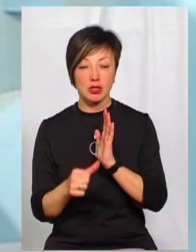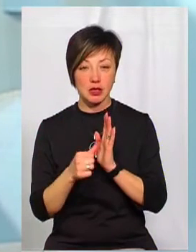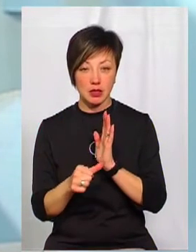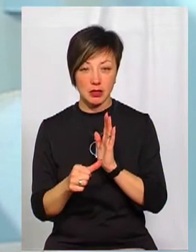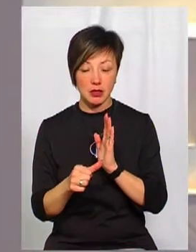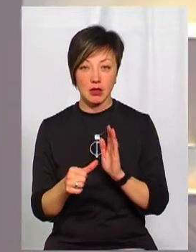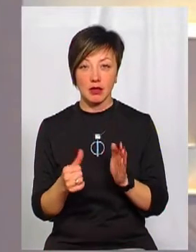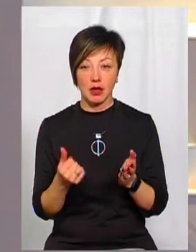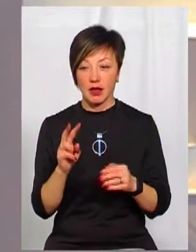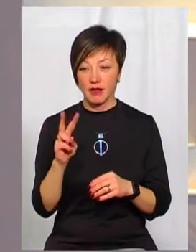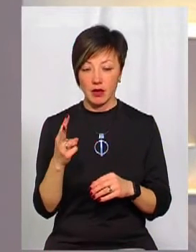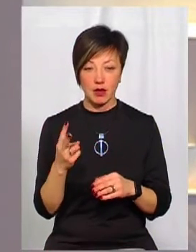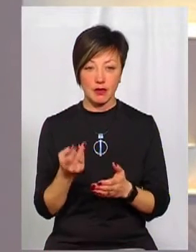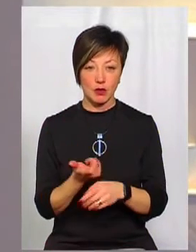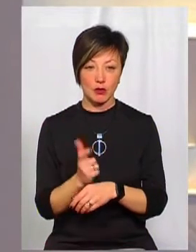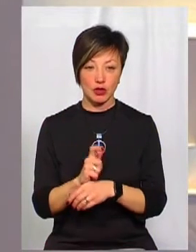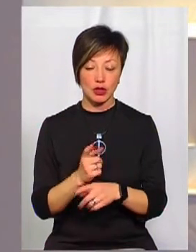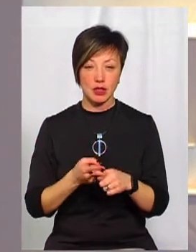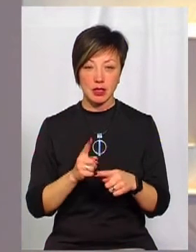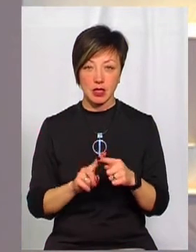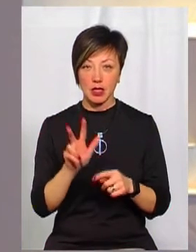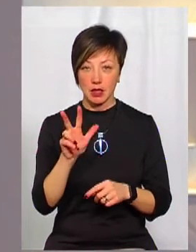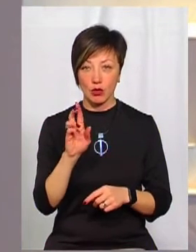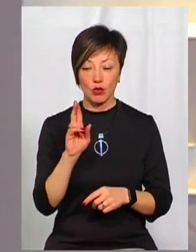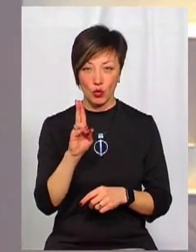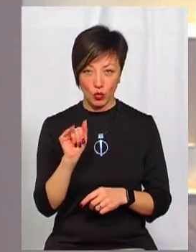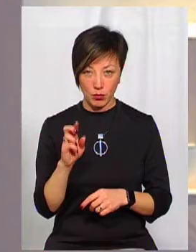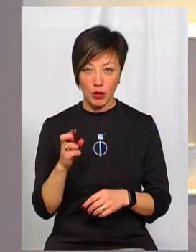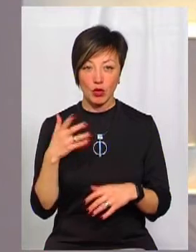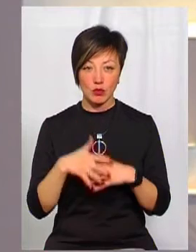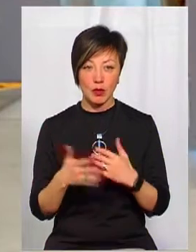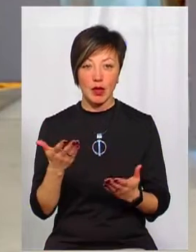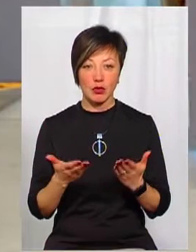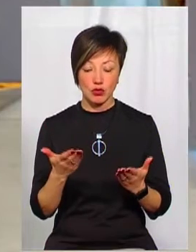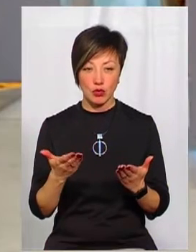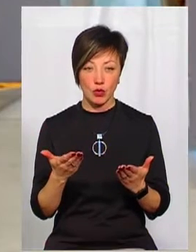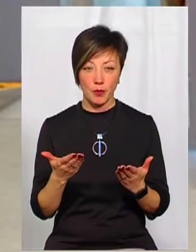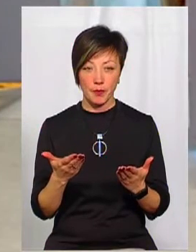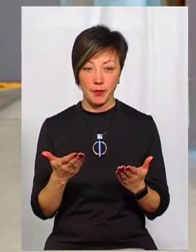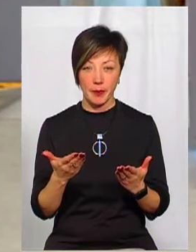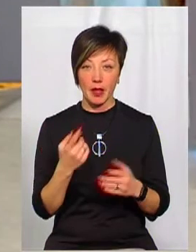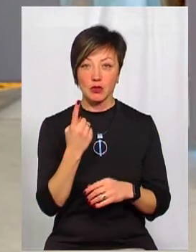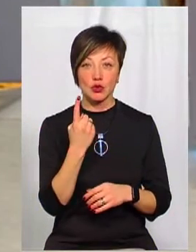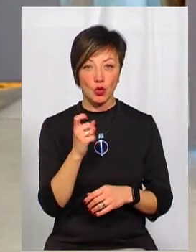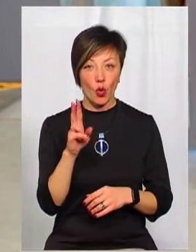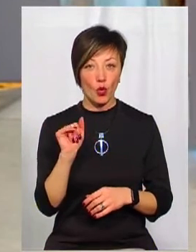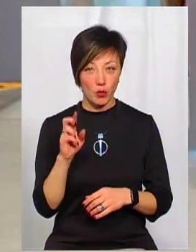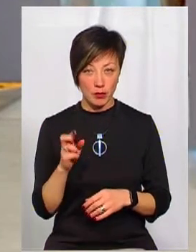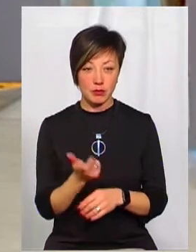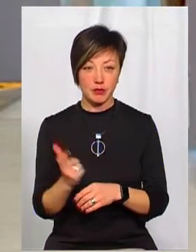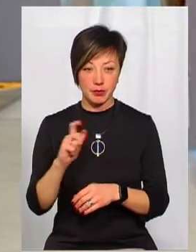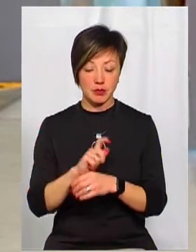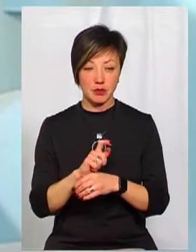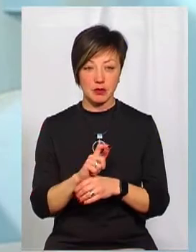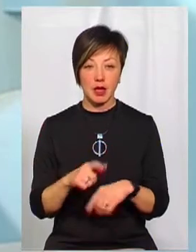4,60. От майже на 2 гривні дорожче, це на 3 кубах. Так, розуміємо, якщо на 100 кубів, значить... Річ в